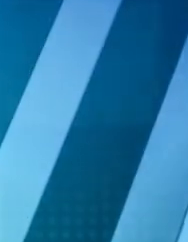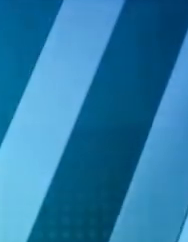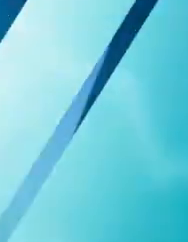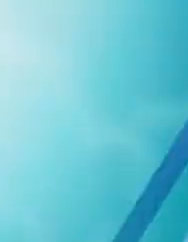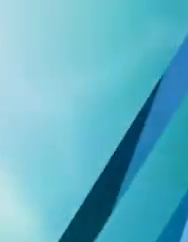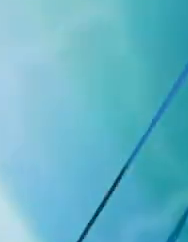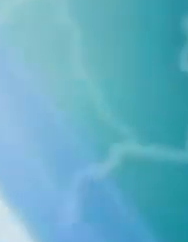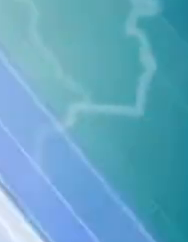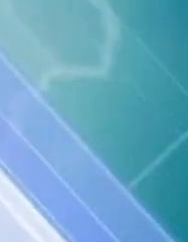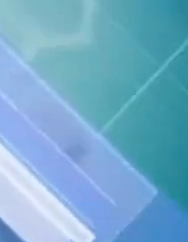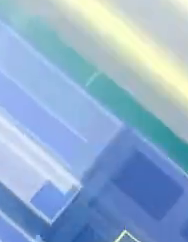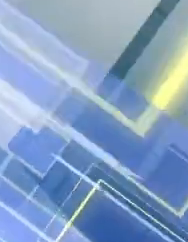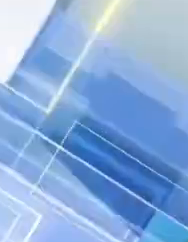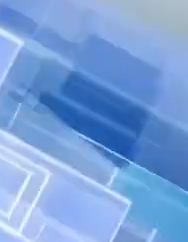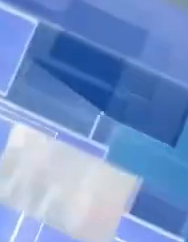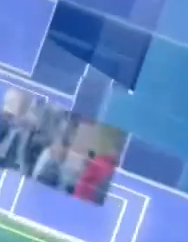МУЗЫКАЛЬНАЯ